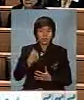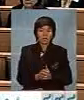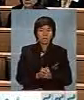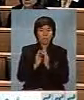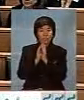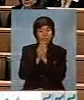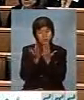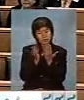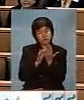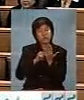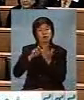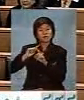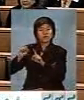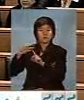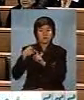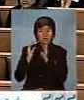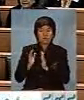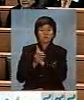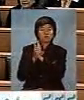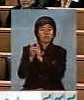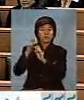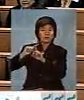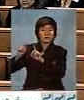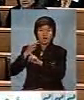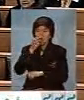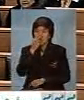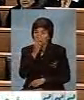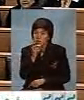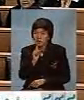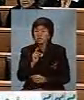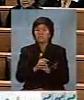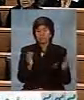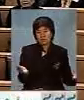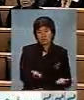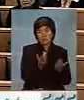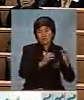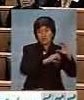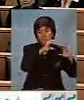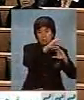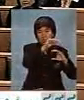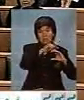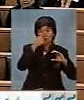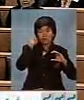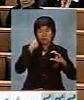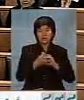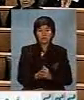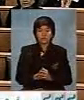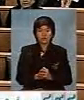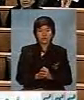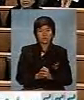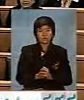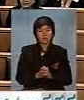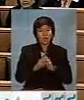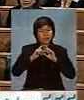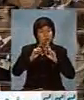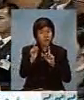านที่มีความเห็นตรงไปตรงมาล้วนสนับสนุนโครงการนี้แต่อย่างไรก็ตามเขา